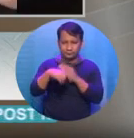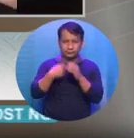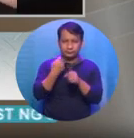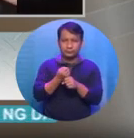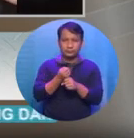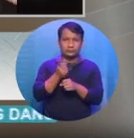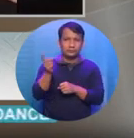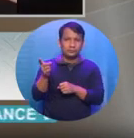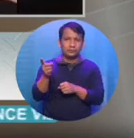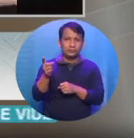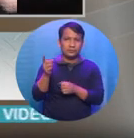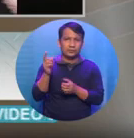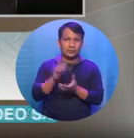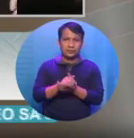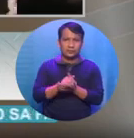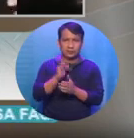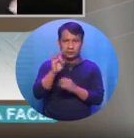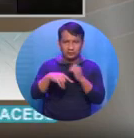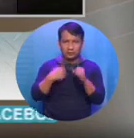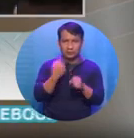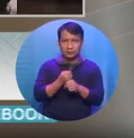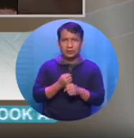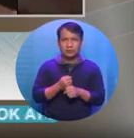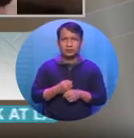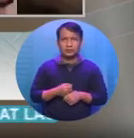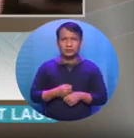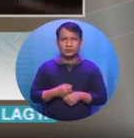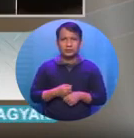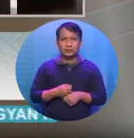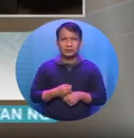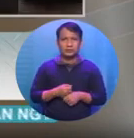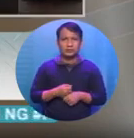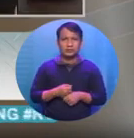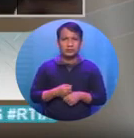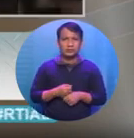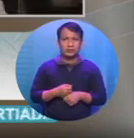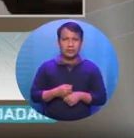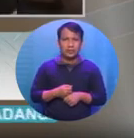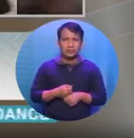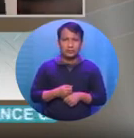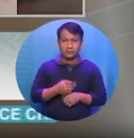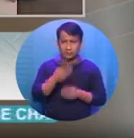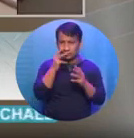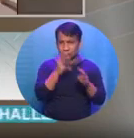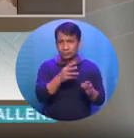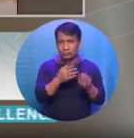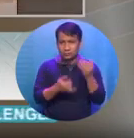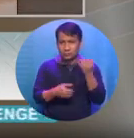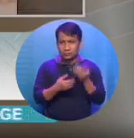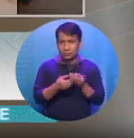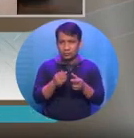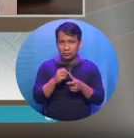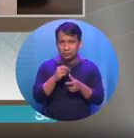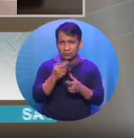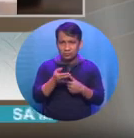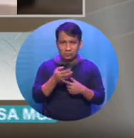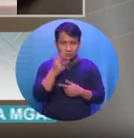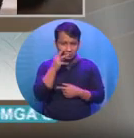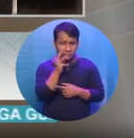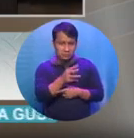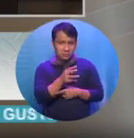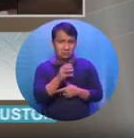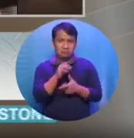8 years na kayong kasal at wala kayong anak. Okay. Wala, sir. Sir, nanunod siya ngayon or mapapanood niya po